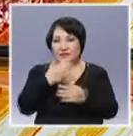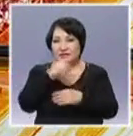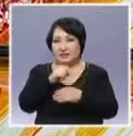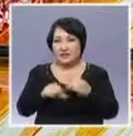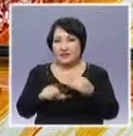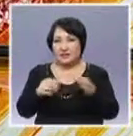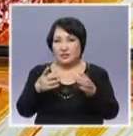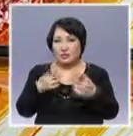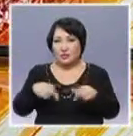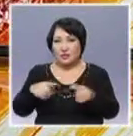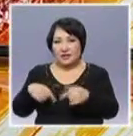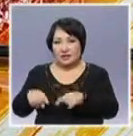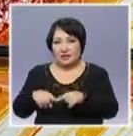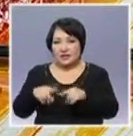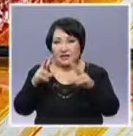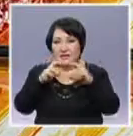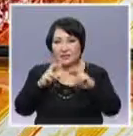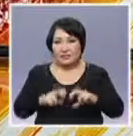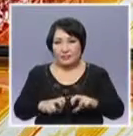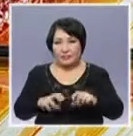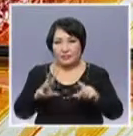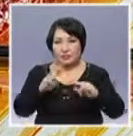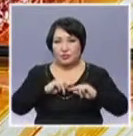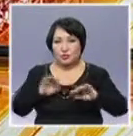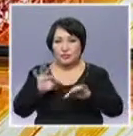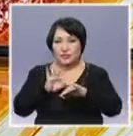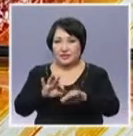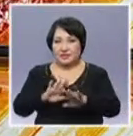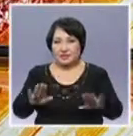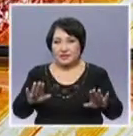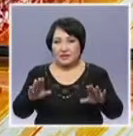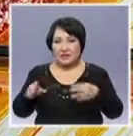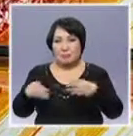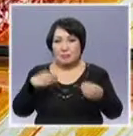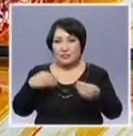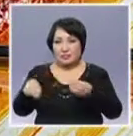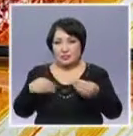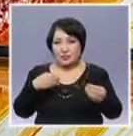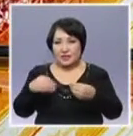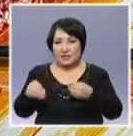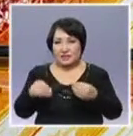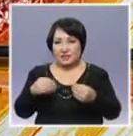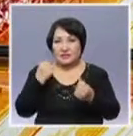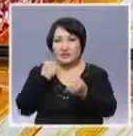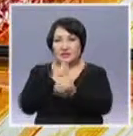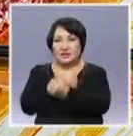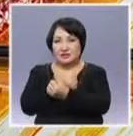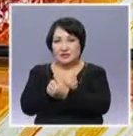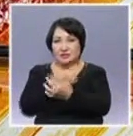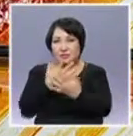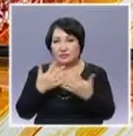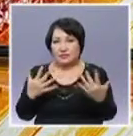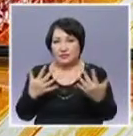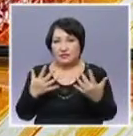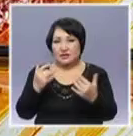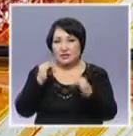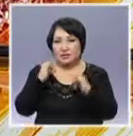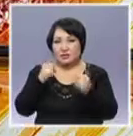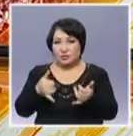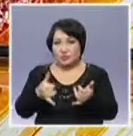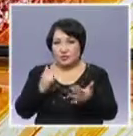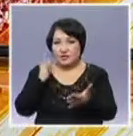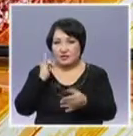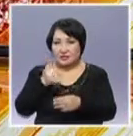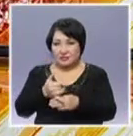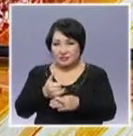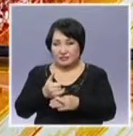үйімдары сараптама жүргізген екен. Ол пластикаменен жаңағы спирт өнімдері соған құйылса, өзірде